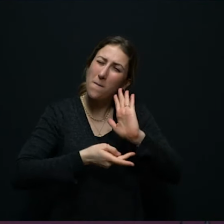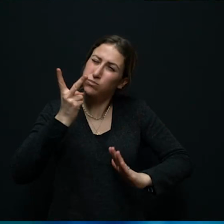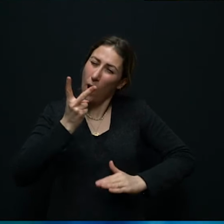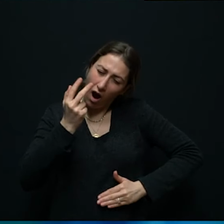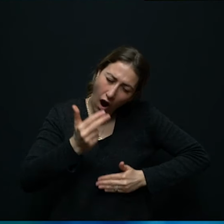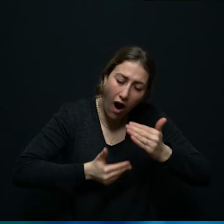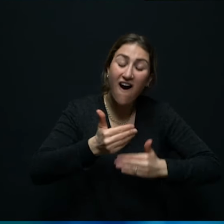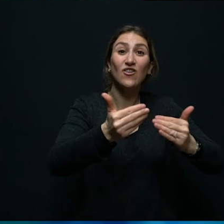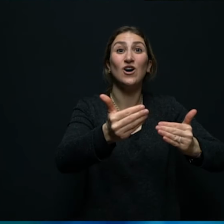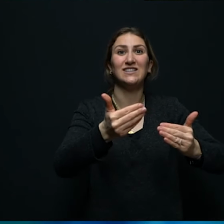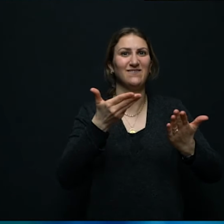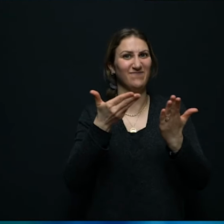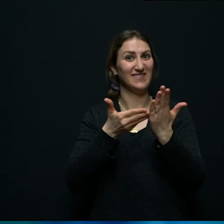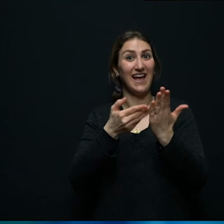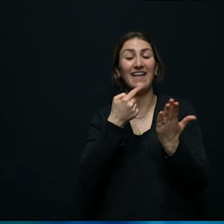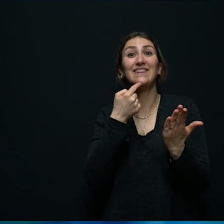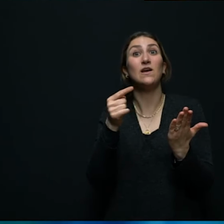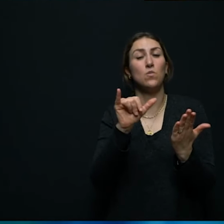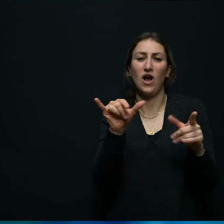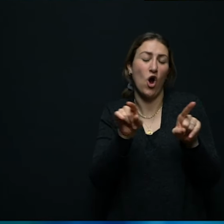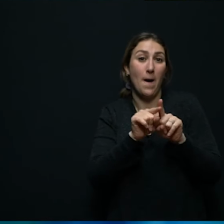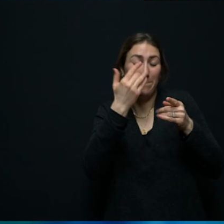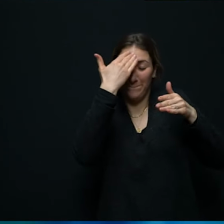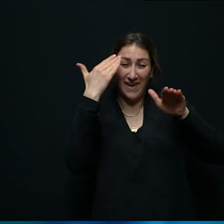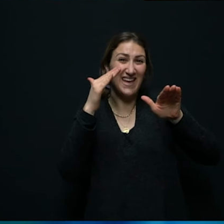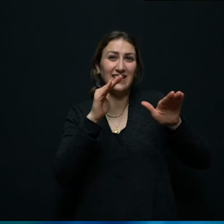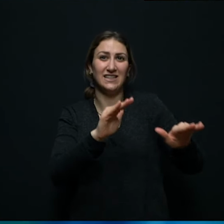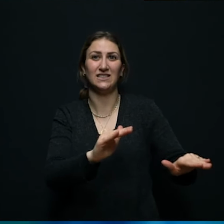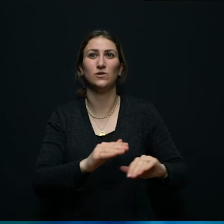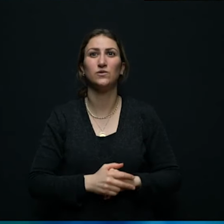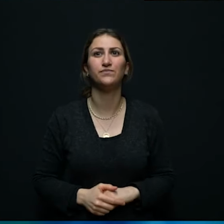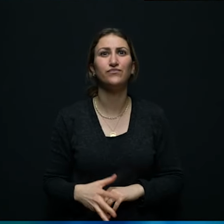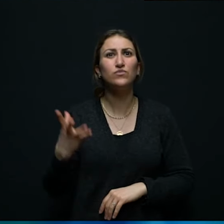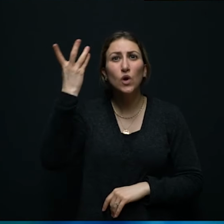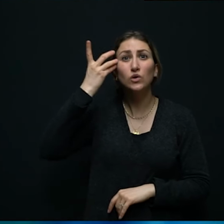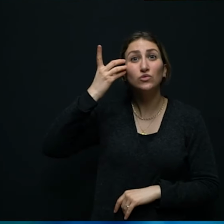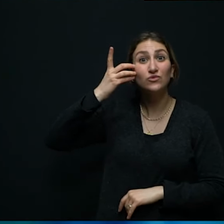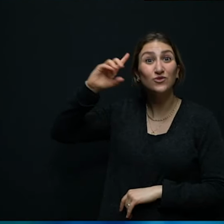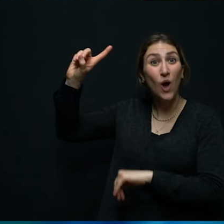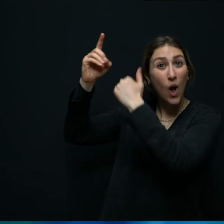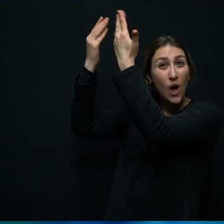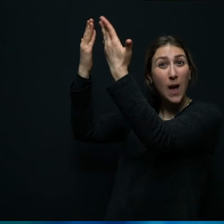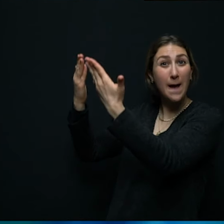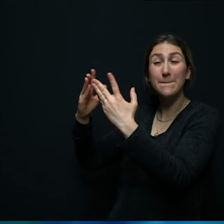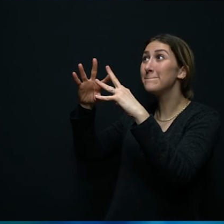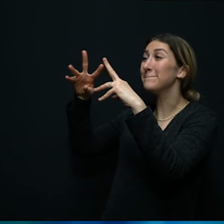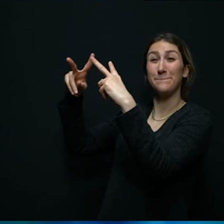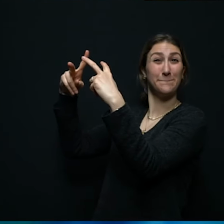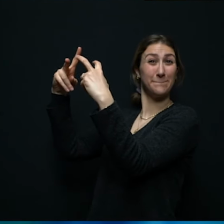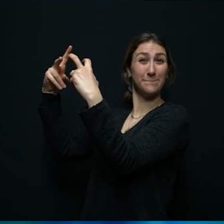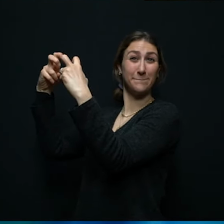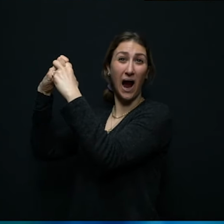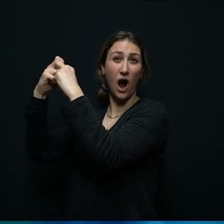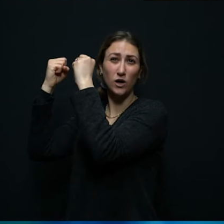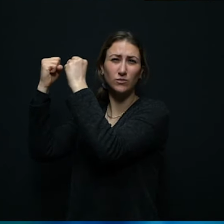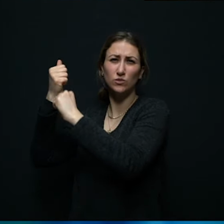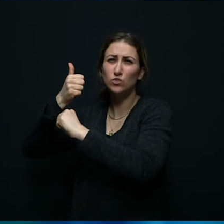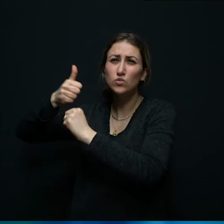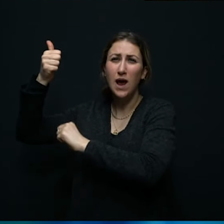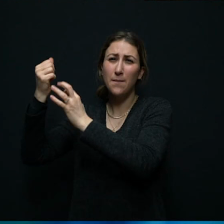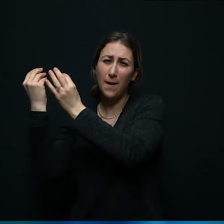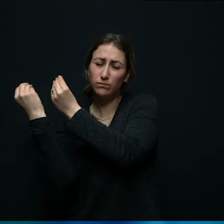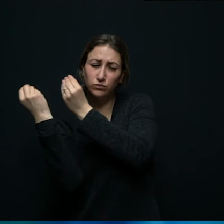une bénédiction que le dieu de la paix vous conduisent lui même à une sainteté